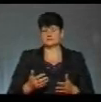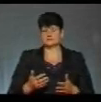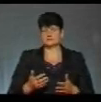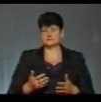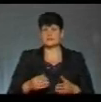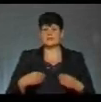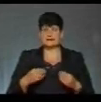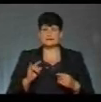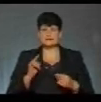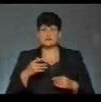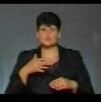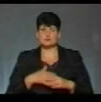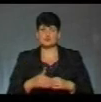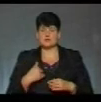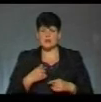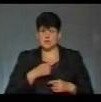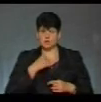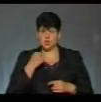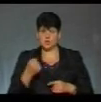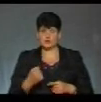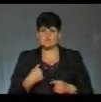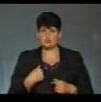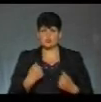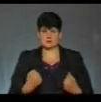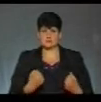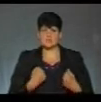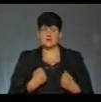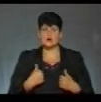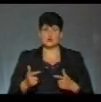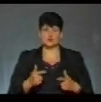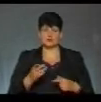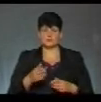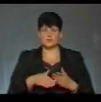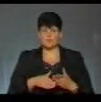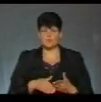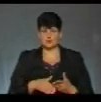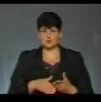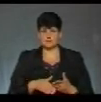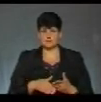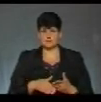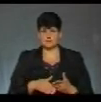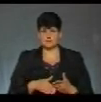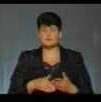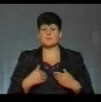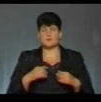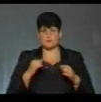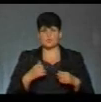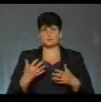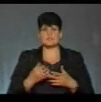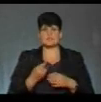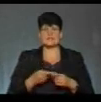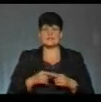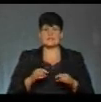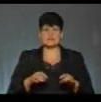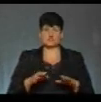дати дитині зрозуміти, що я дорослий, зі мною ти в безпеці, і я готова тобі допомогти. І ми можемо знайти це рішення.